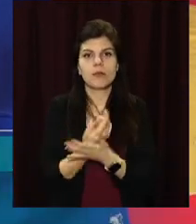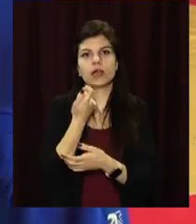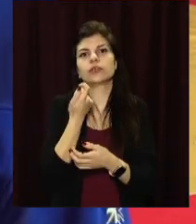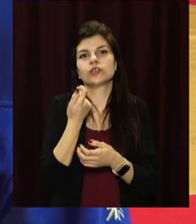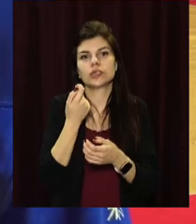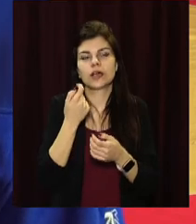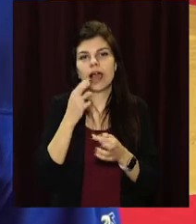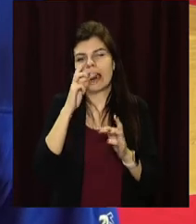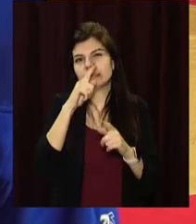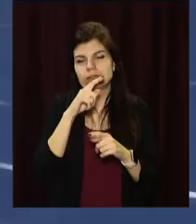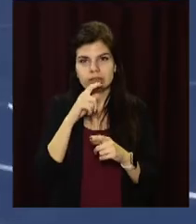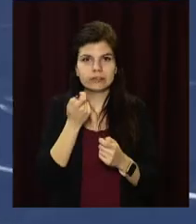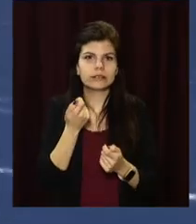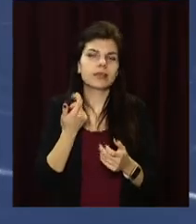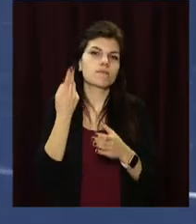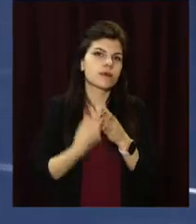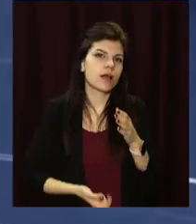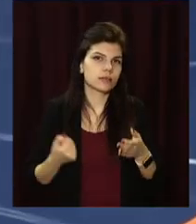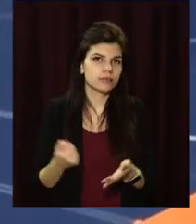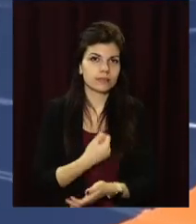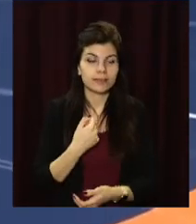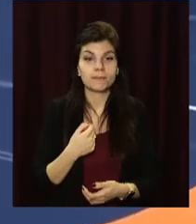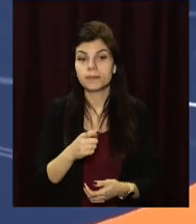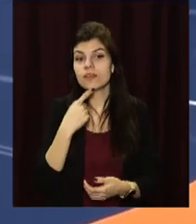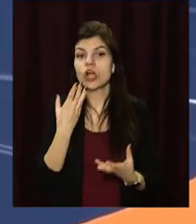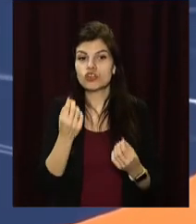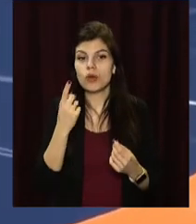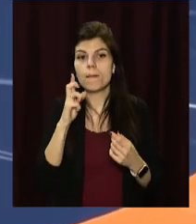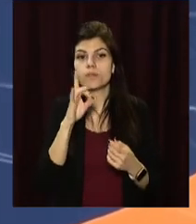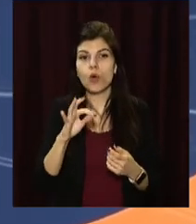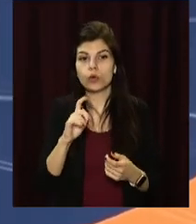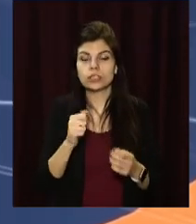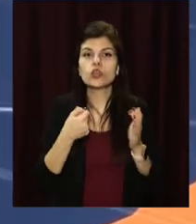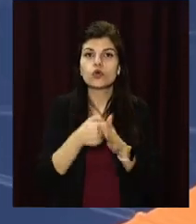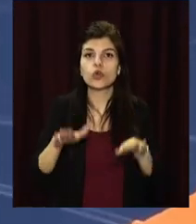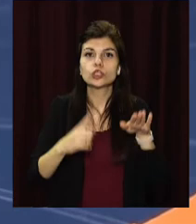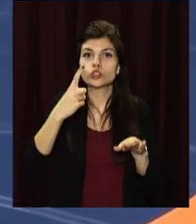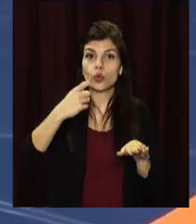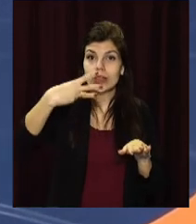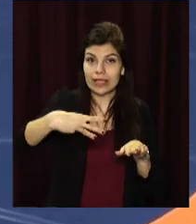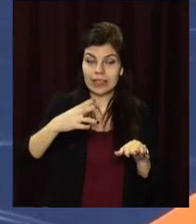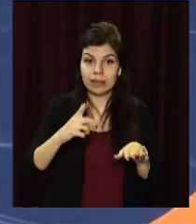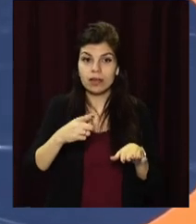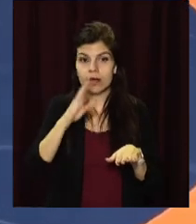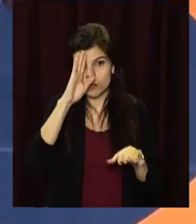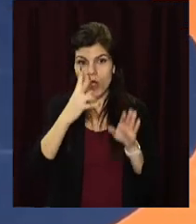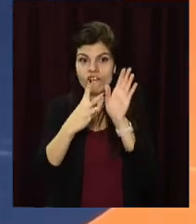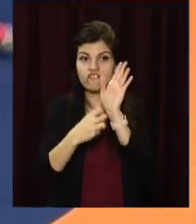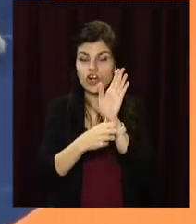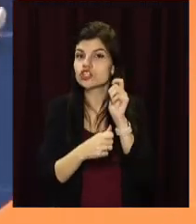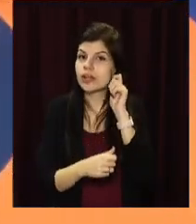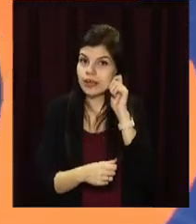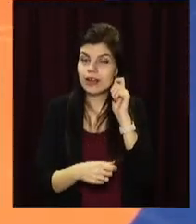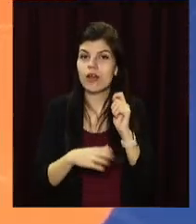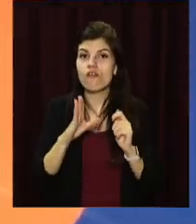глупо зробив і програв. Ще одну бронзову нагороду в категорії до 130 кілограмів виборов 26-річний Владислав